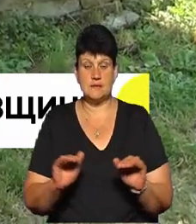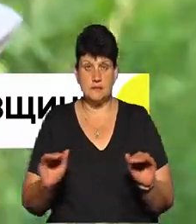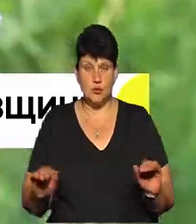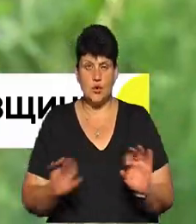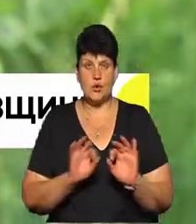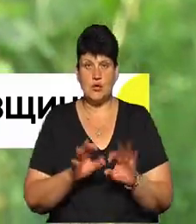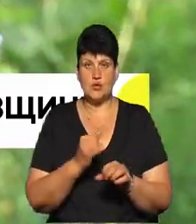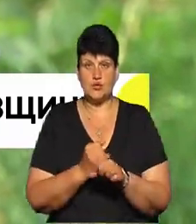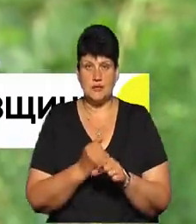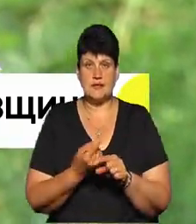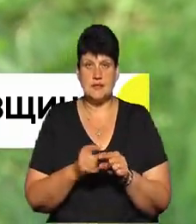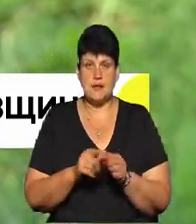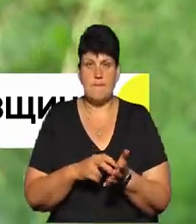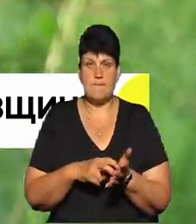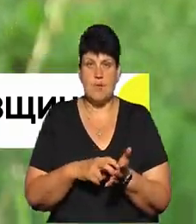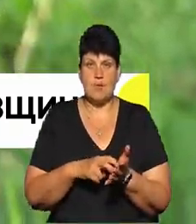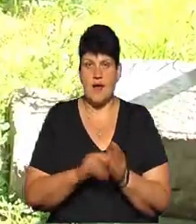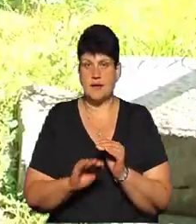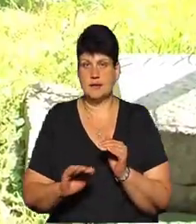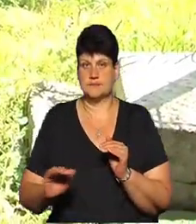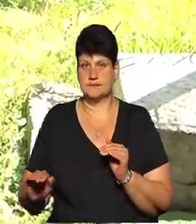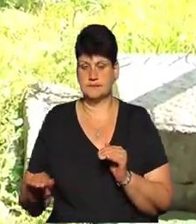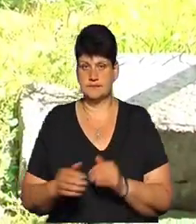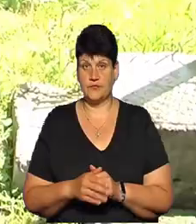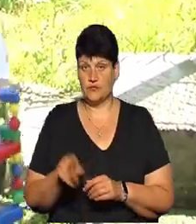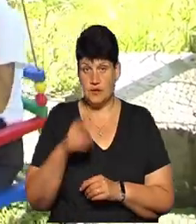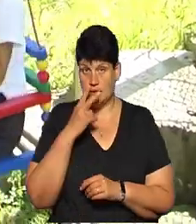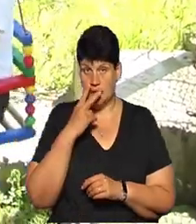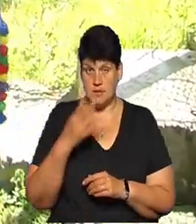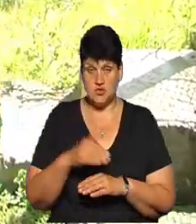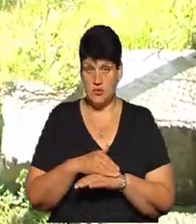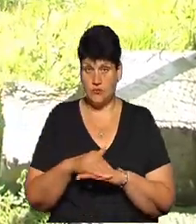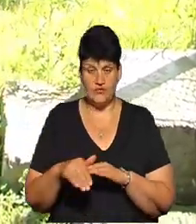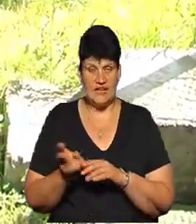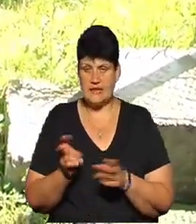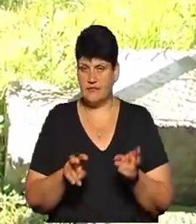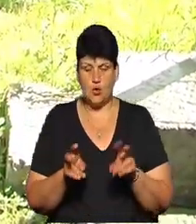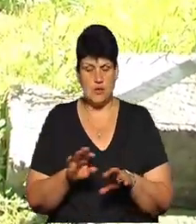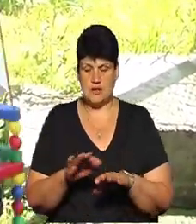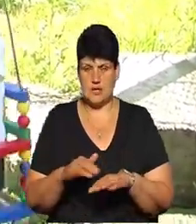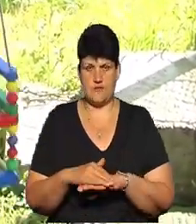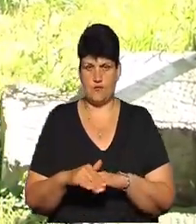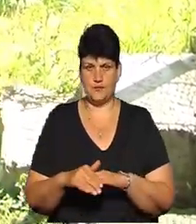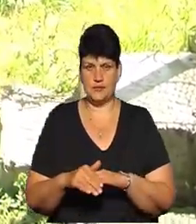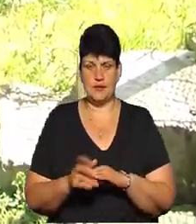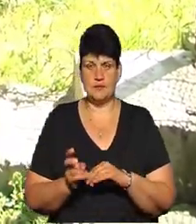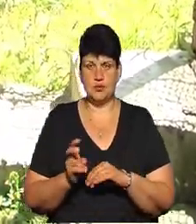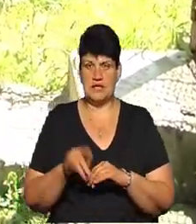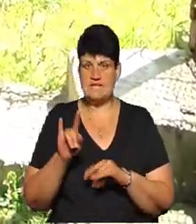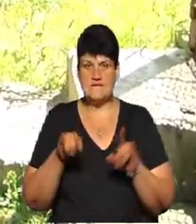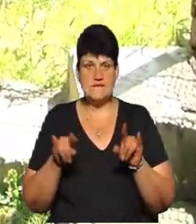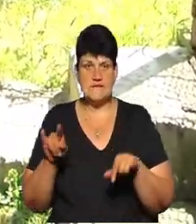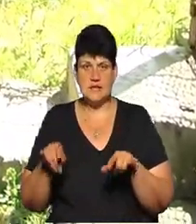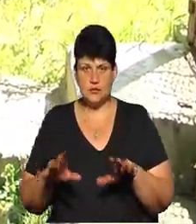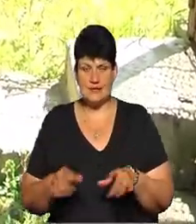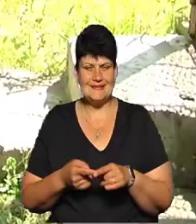розповідає, зробила це, бо боялася за малечу. Вони не бачили вулиці, вони не виходили на вулицю, вони не підходили до вікон. Ну,